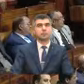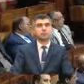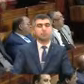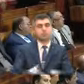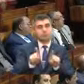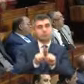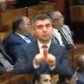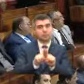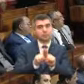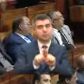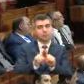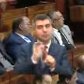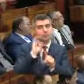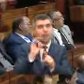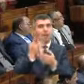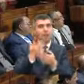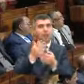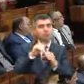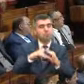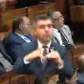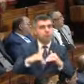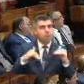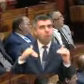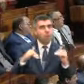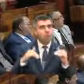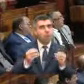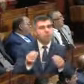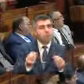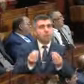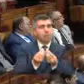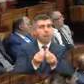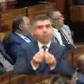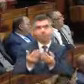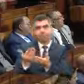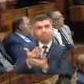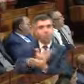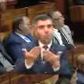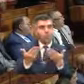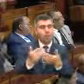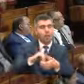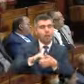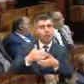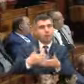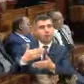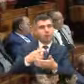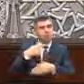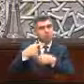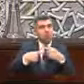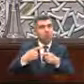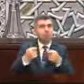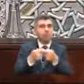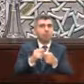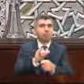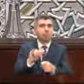هذا شأن داخلي ديال مجلس النواب، ونتمنى من الأخوات والإخوان ياخذوا بعين الاعتبار. شكرا. شكرا